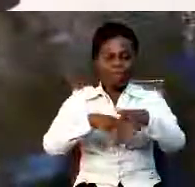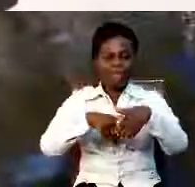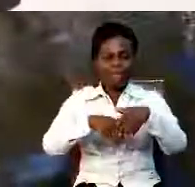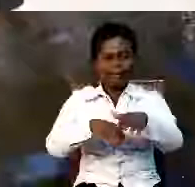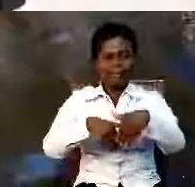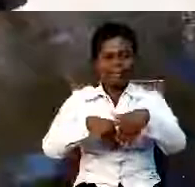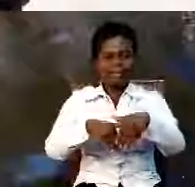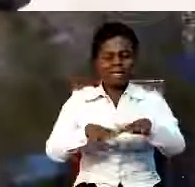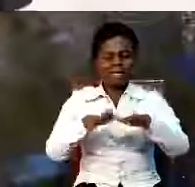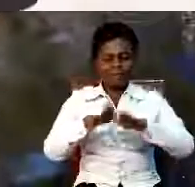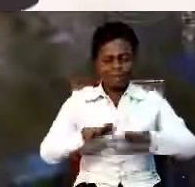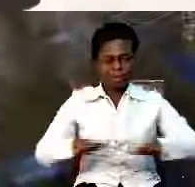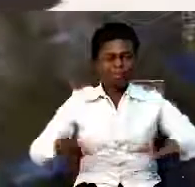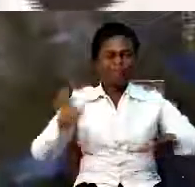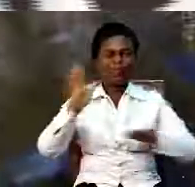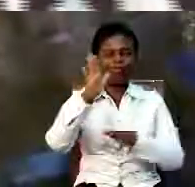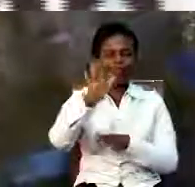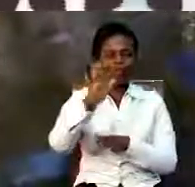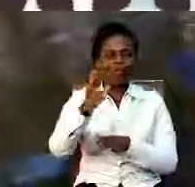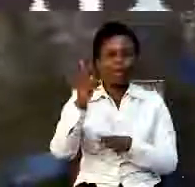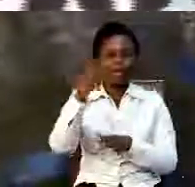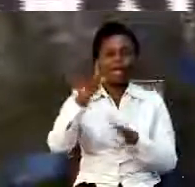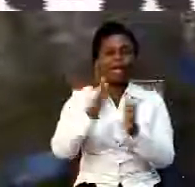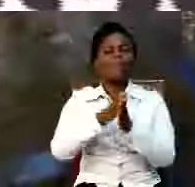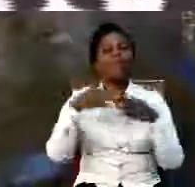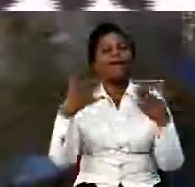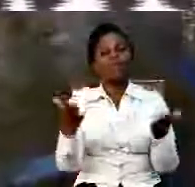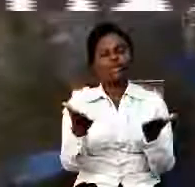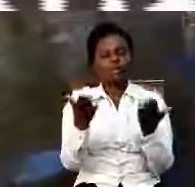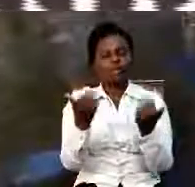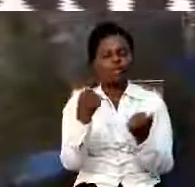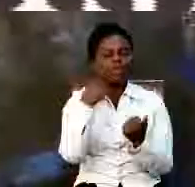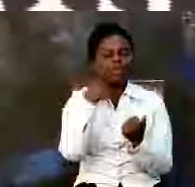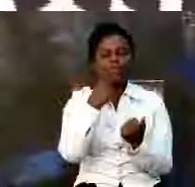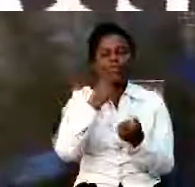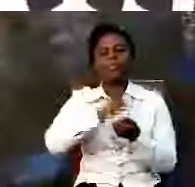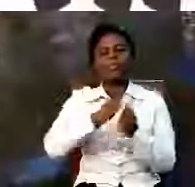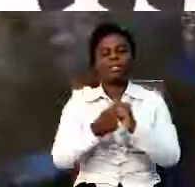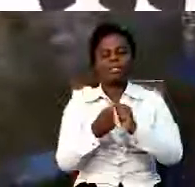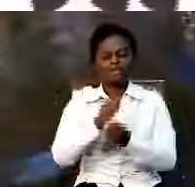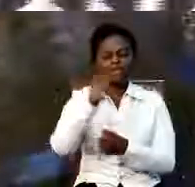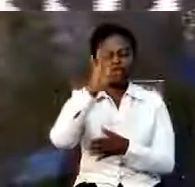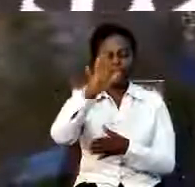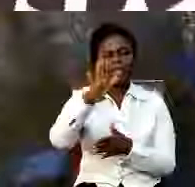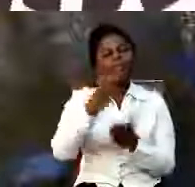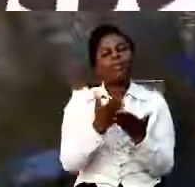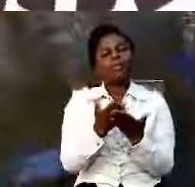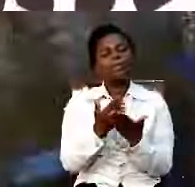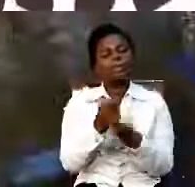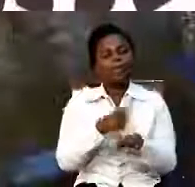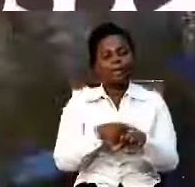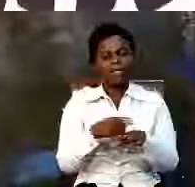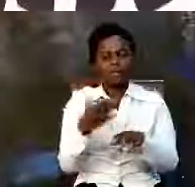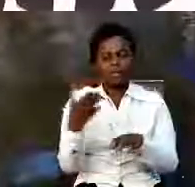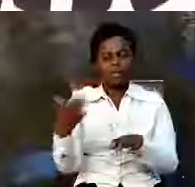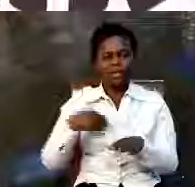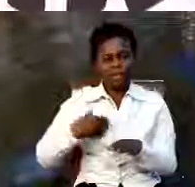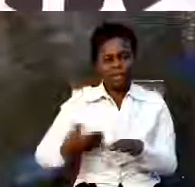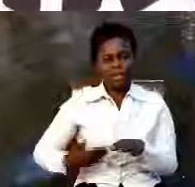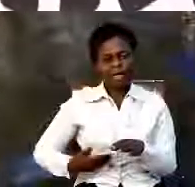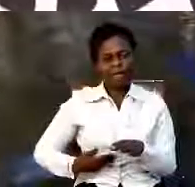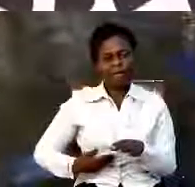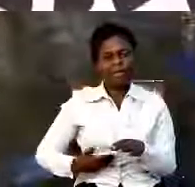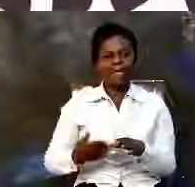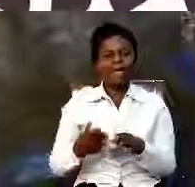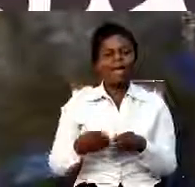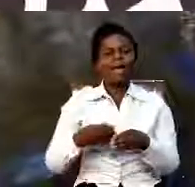na usikivu wako, hata kama huna uwezo wa kutatua matatizo yake. Maana wakati mwingine mwanamke